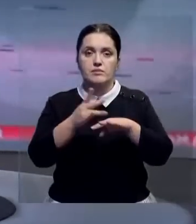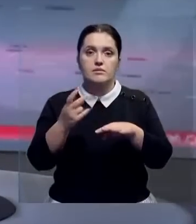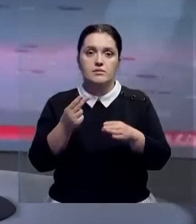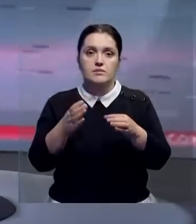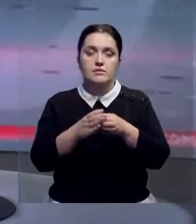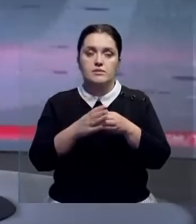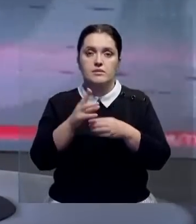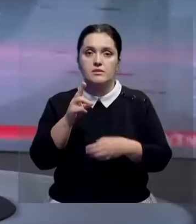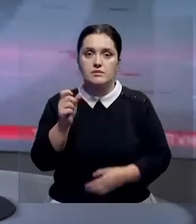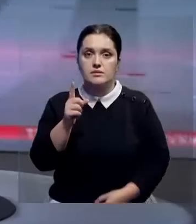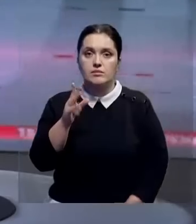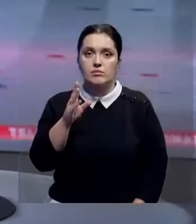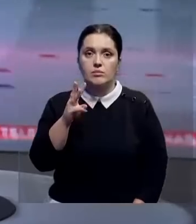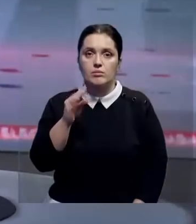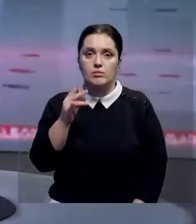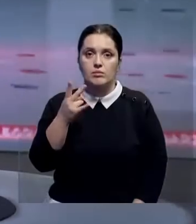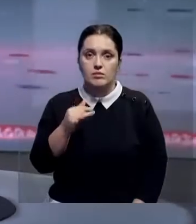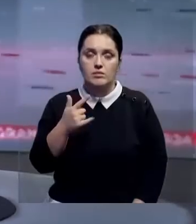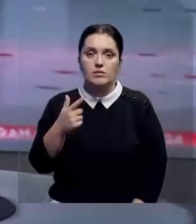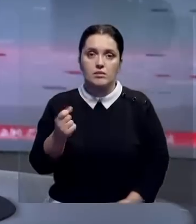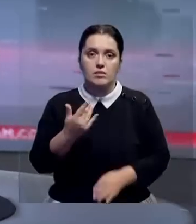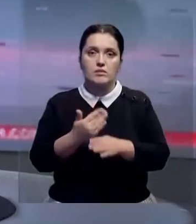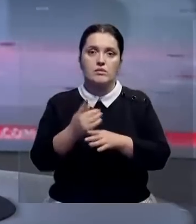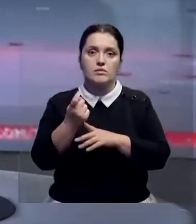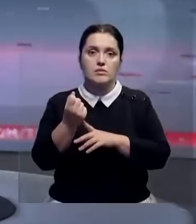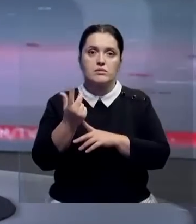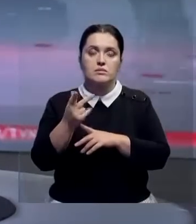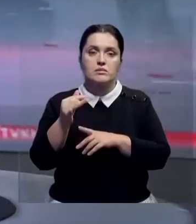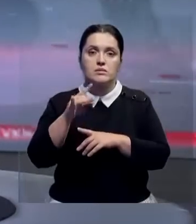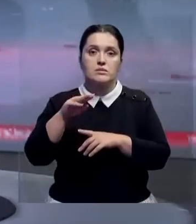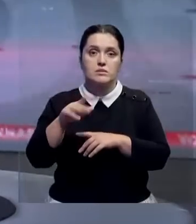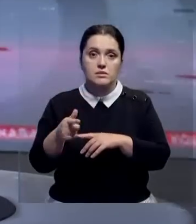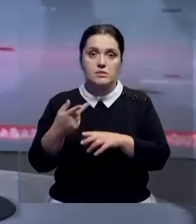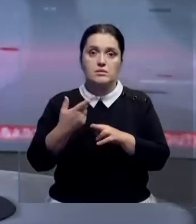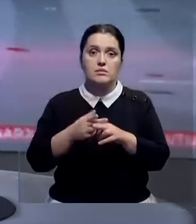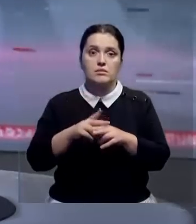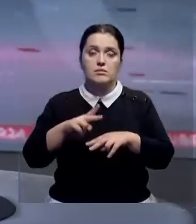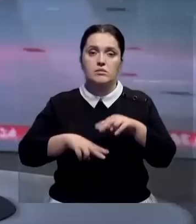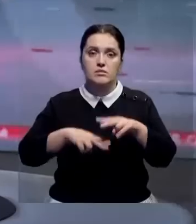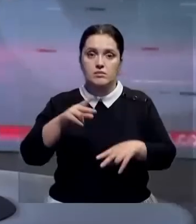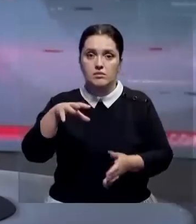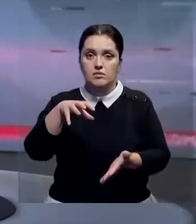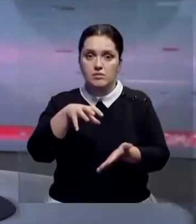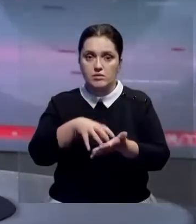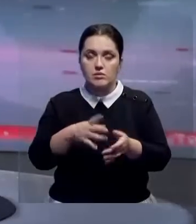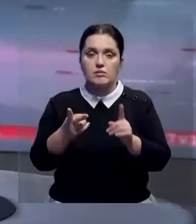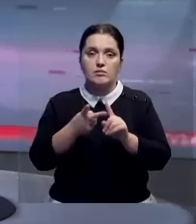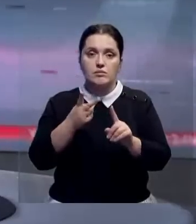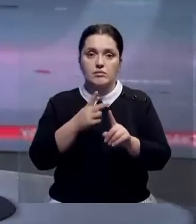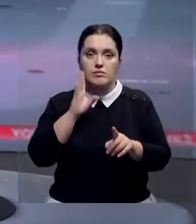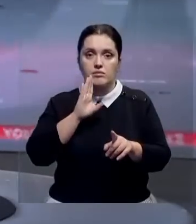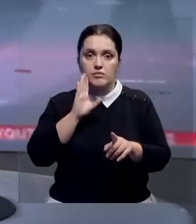нацкомпания «Казмунайгаз». На это выделено 113 миллиардов тенге. Половина этой суммы пойдет на строительство самого объекта, вторая